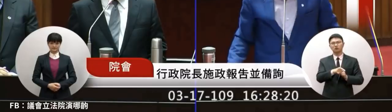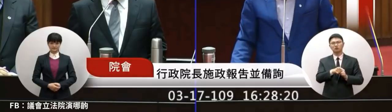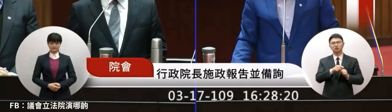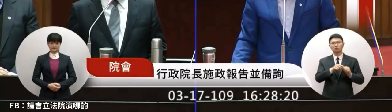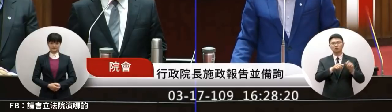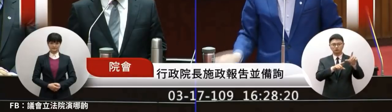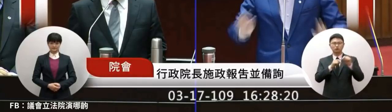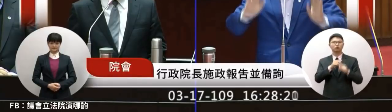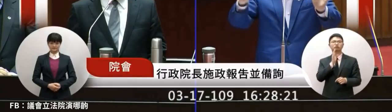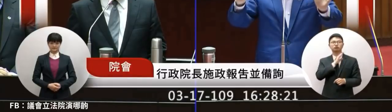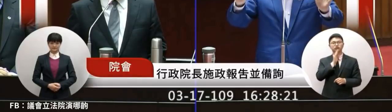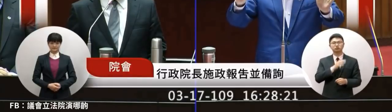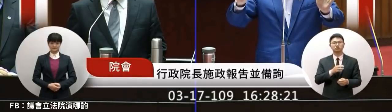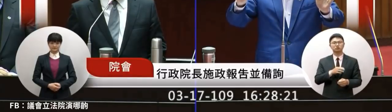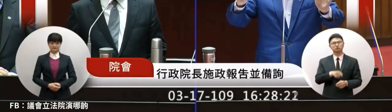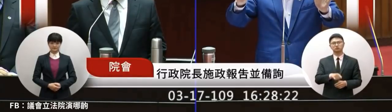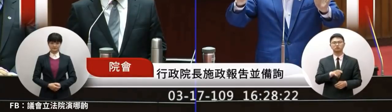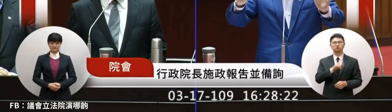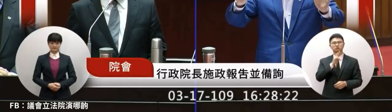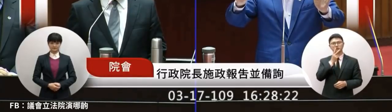遵守特别条例，没有这回事。